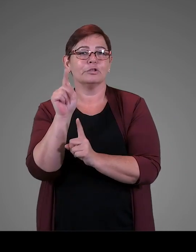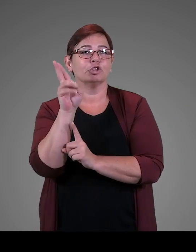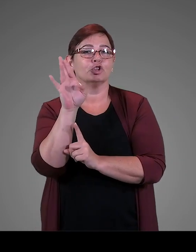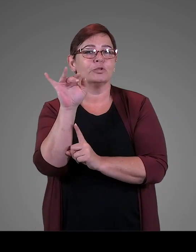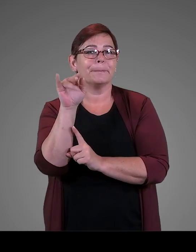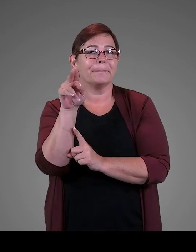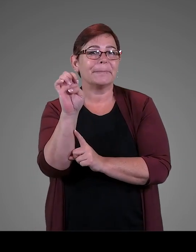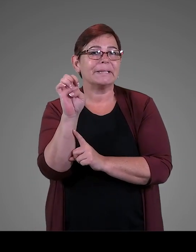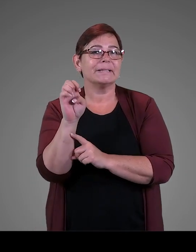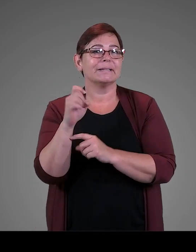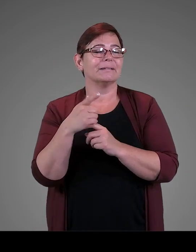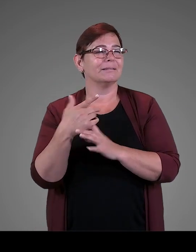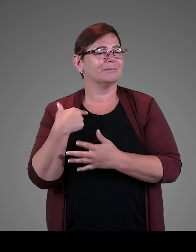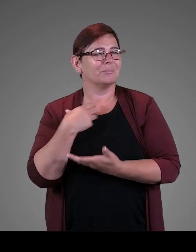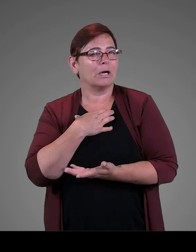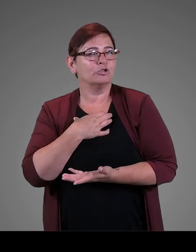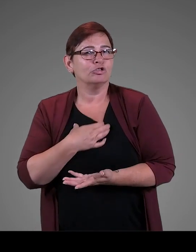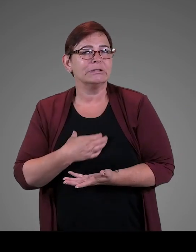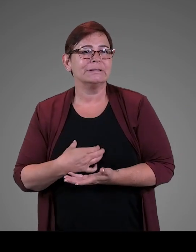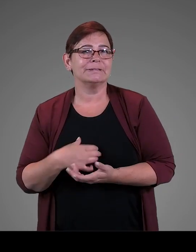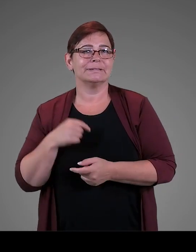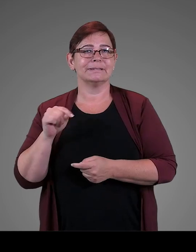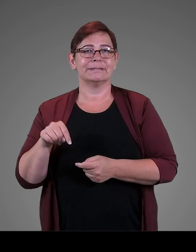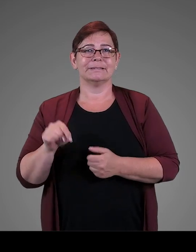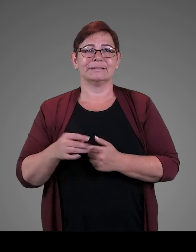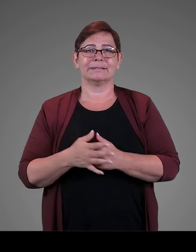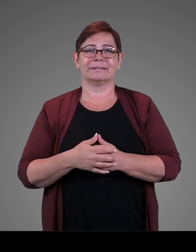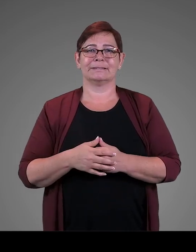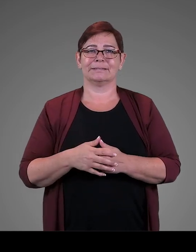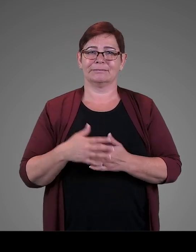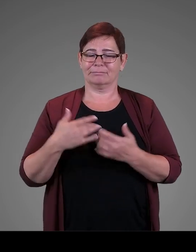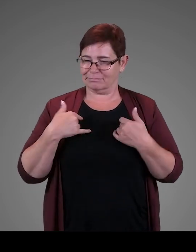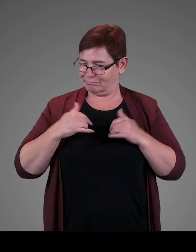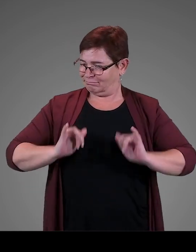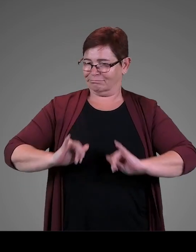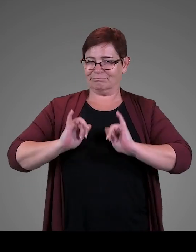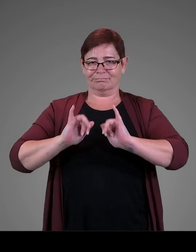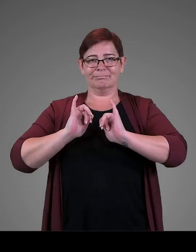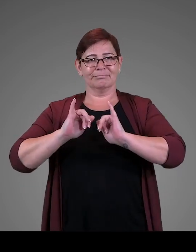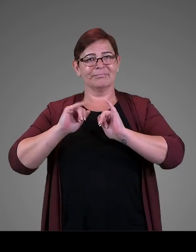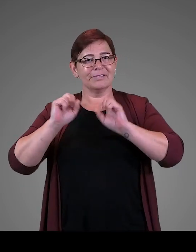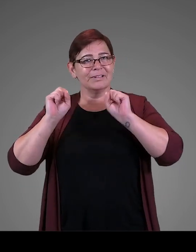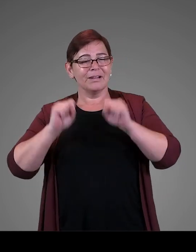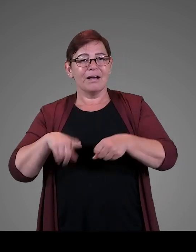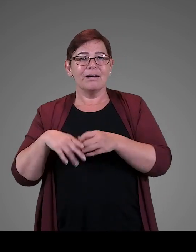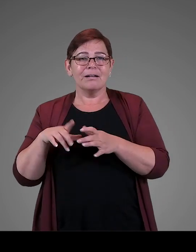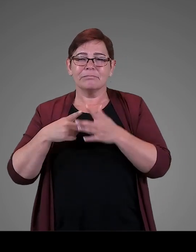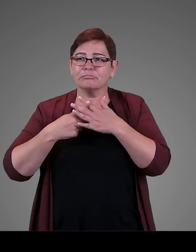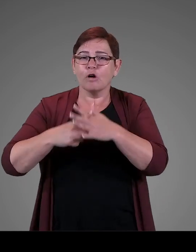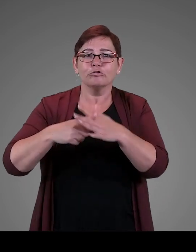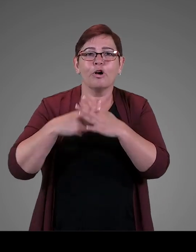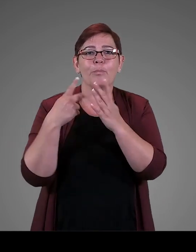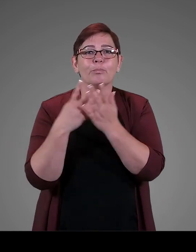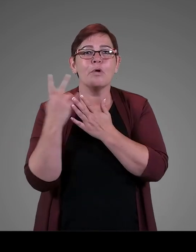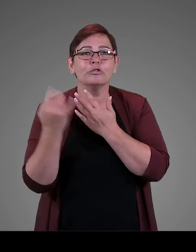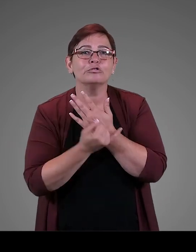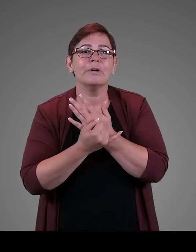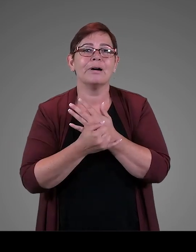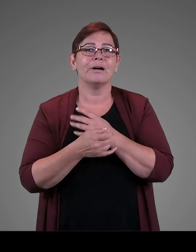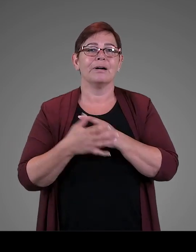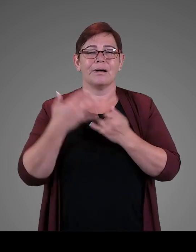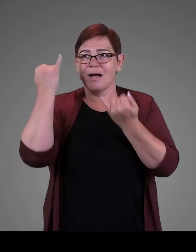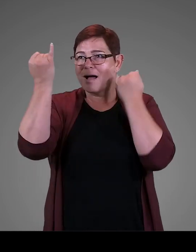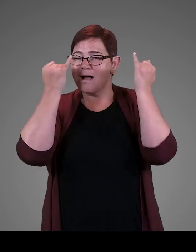à Turbine avec passion. Mais je pense que on a réussi rapidement à entamer des projets, mettre en pratique nos